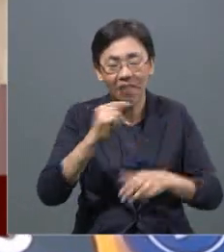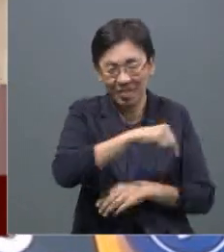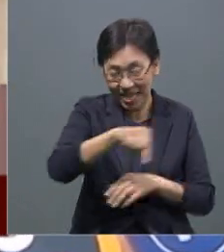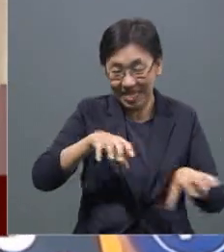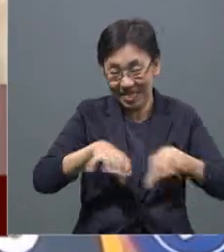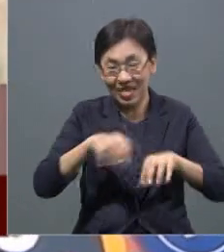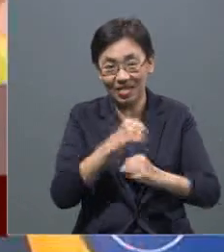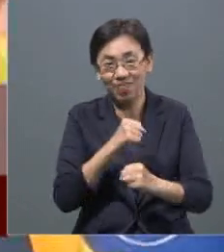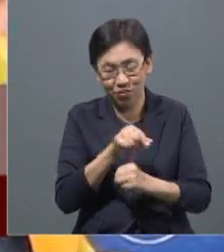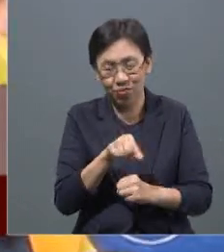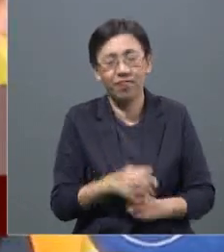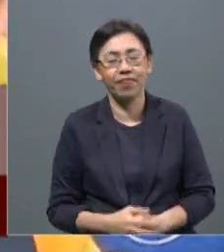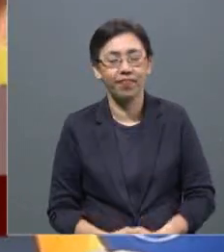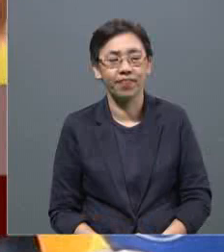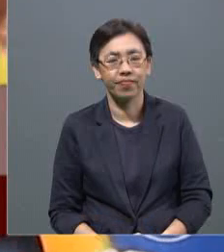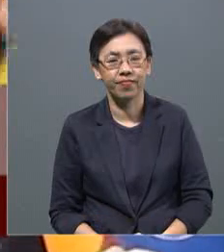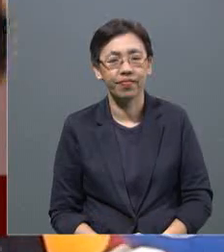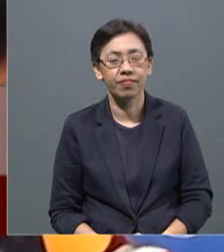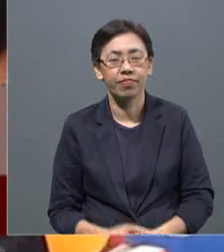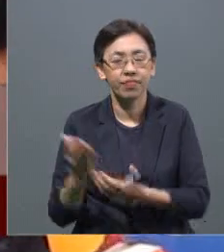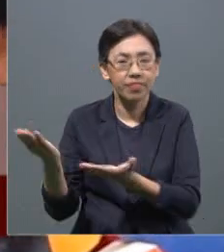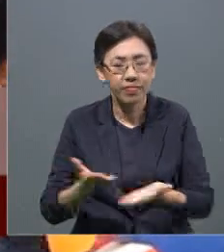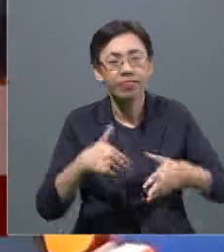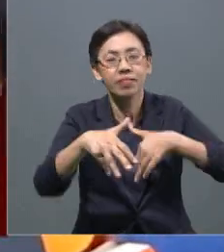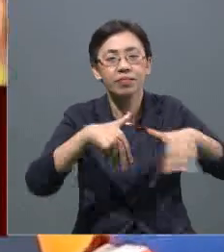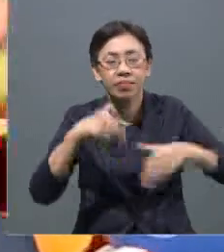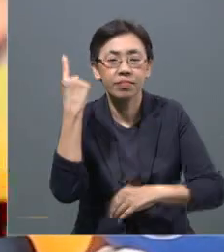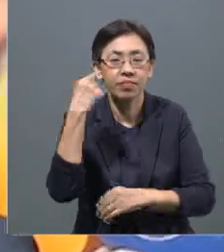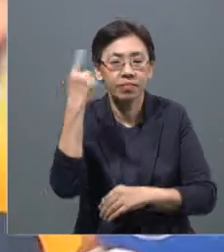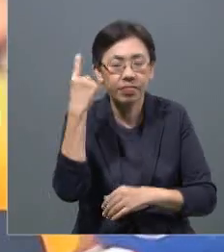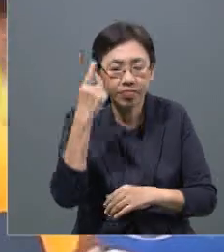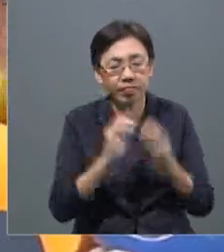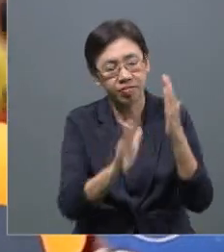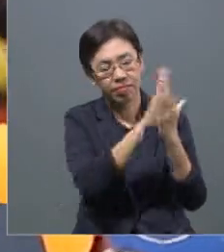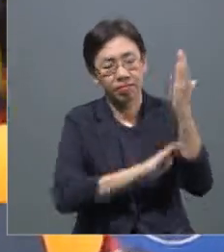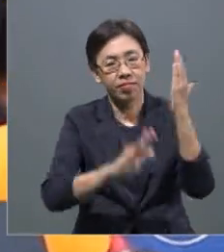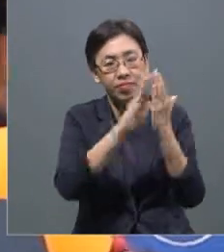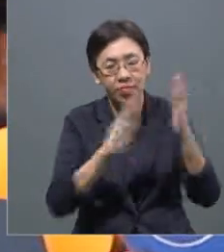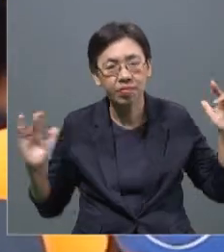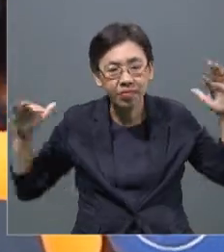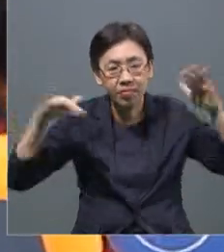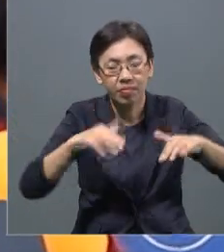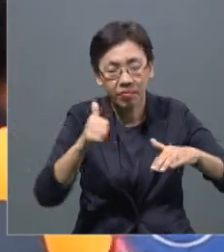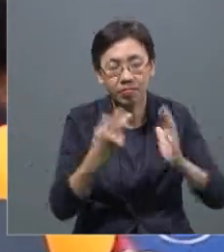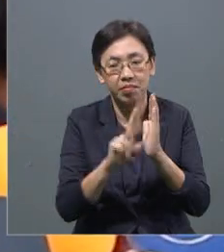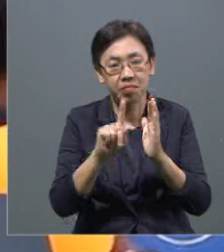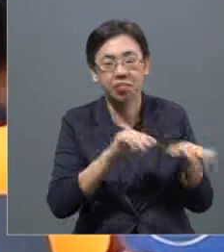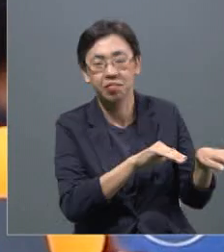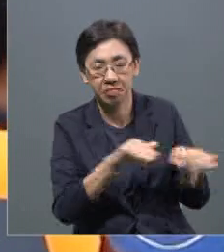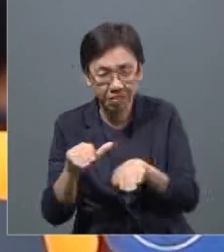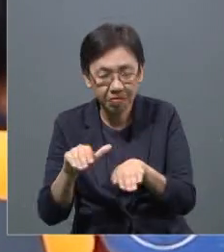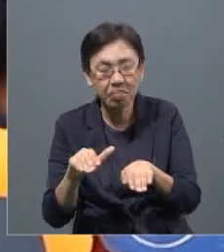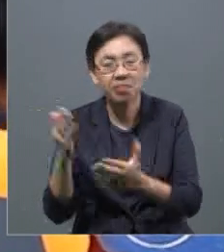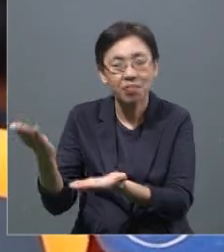การอยู่ในขณะนี้ครับครับก็ขออนุญาตเรียนเชิญพี่น้องประชาชนนักท่องเที่ยวนะครับจากทั่วประเทศพวกเราชาวขอนแก่นขณะนี้พร้อมแล้วครับใน